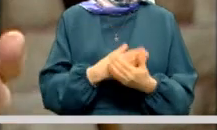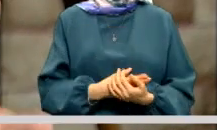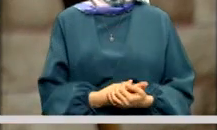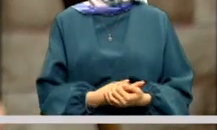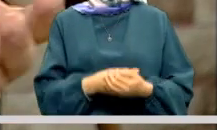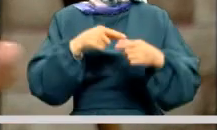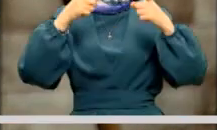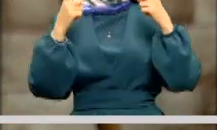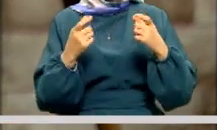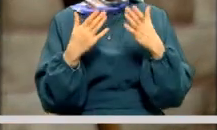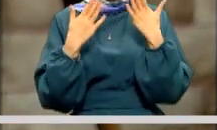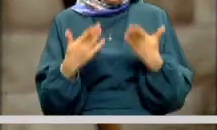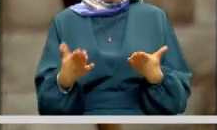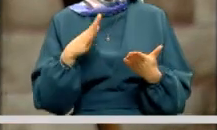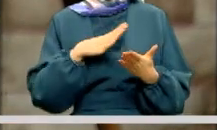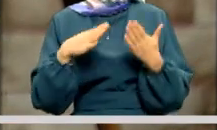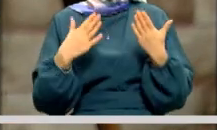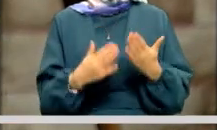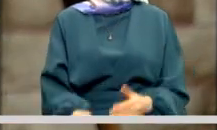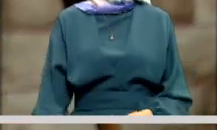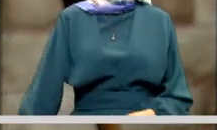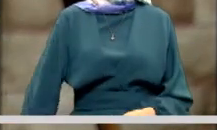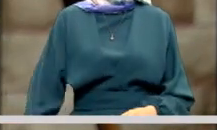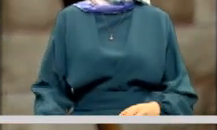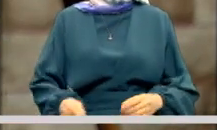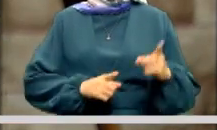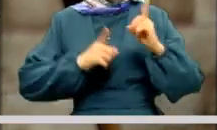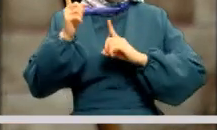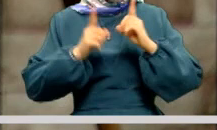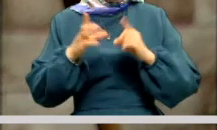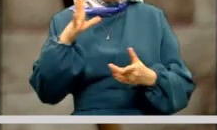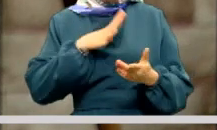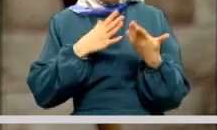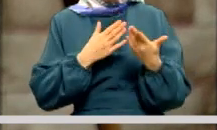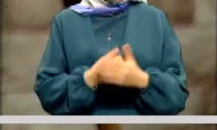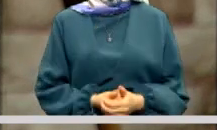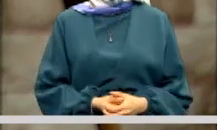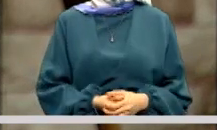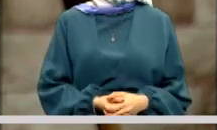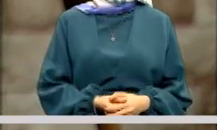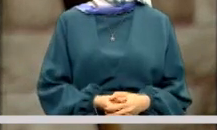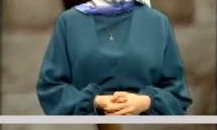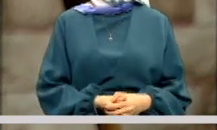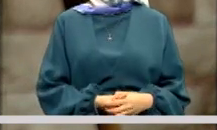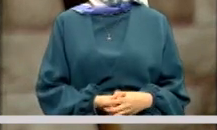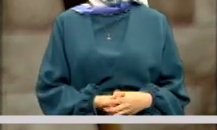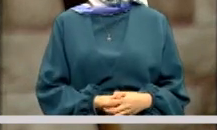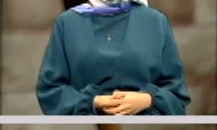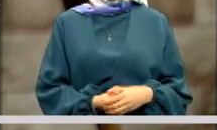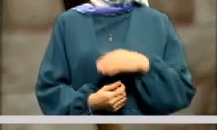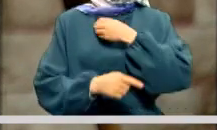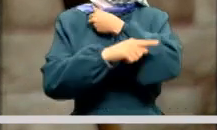Bunlar Evet tamam mümkün fakat bir de sosyal medya ortamları var dijital ortamlar var platformlar var buralarda